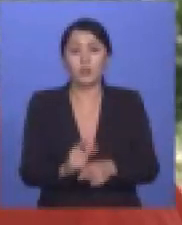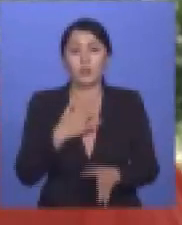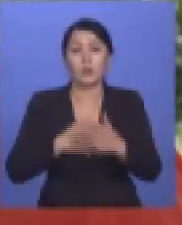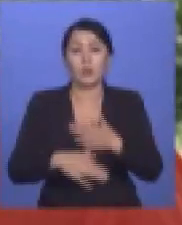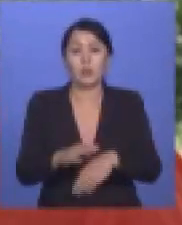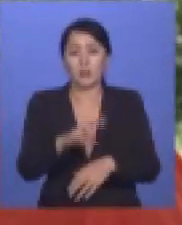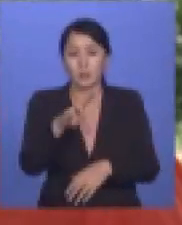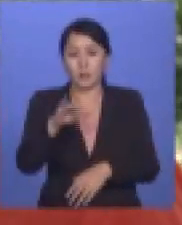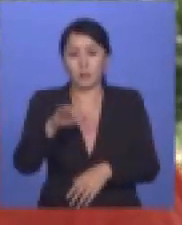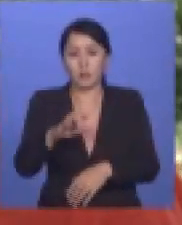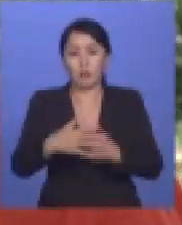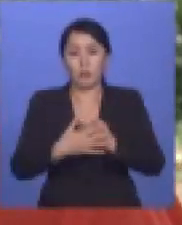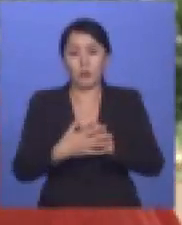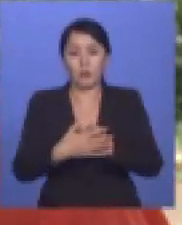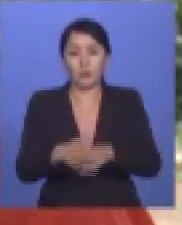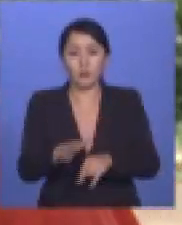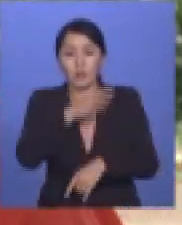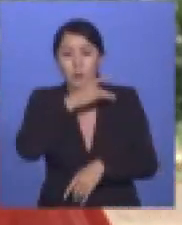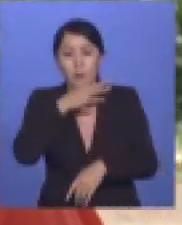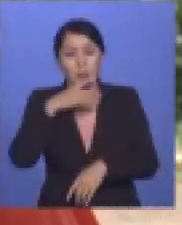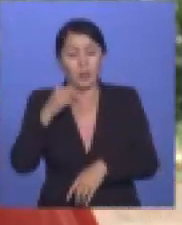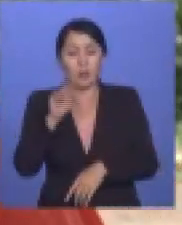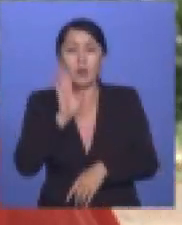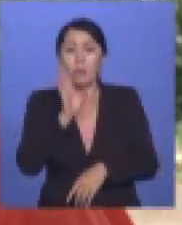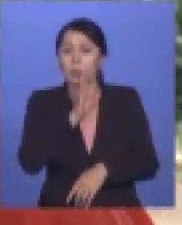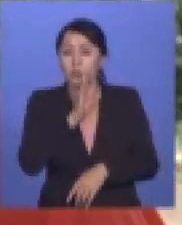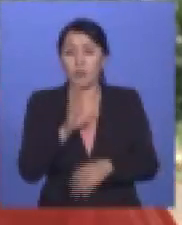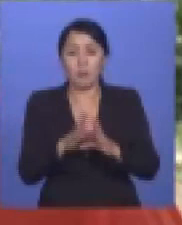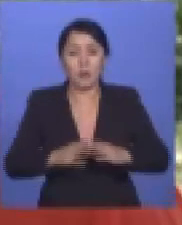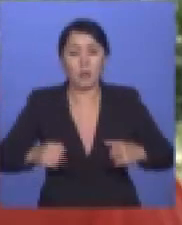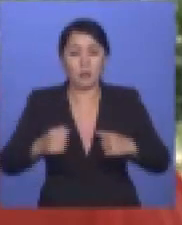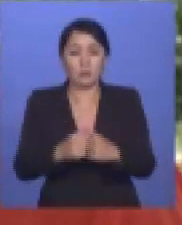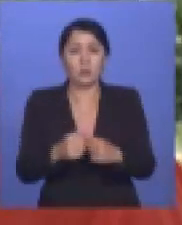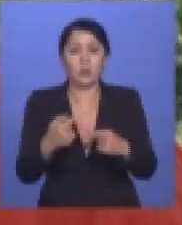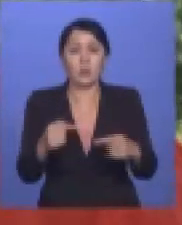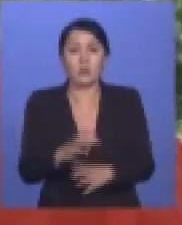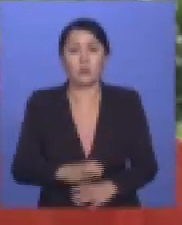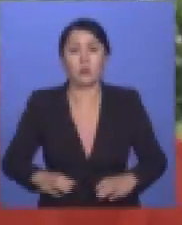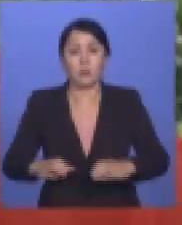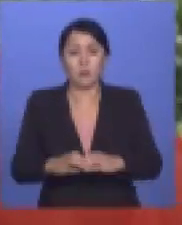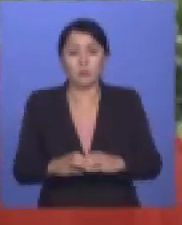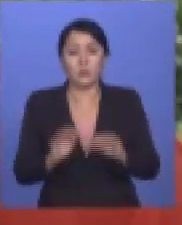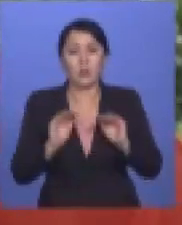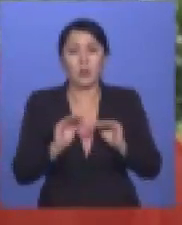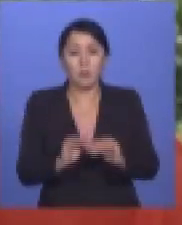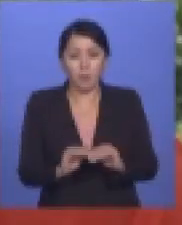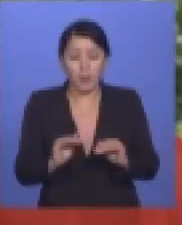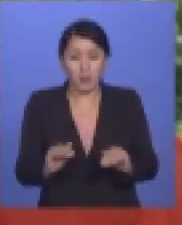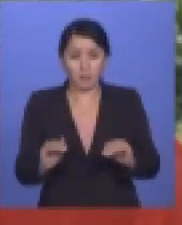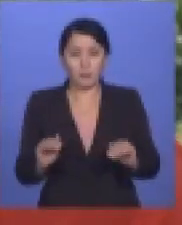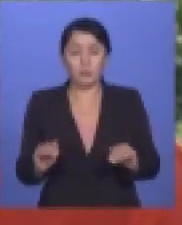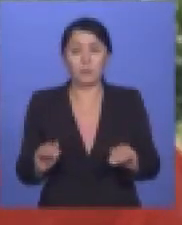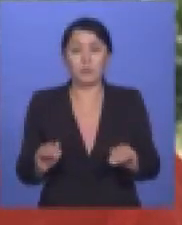ашылатынына өте мен өзі көп балалы анамын. Сондықтан түрлі-түрлі үйірмелер болады деп жатыр. Соған балаларым